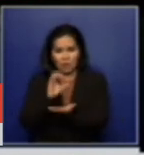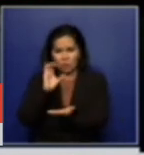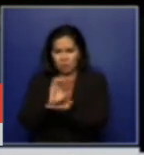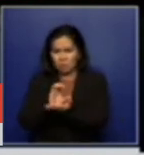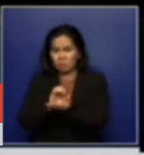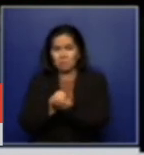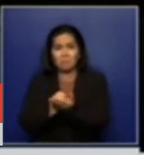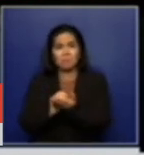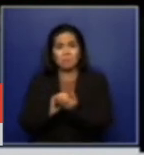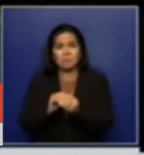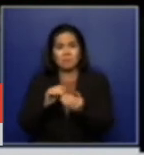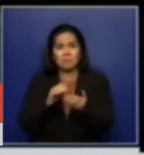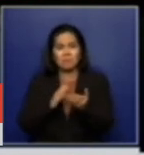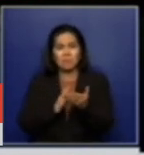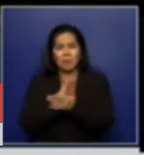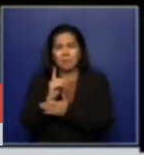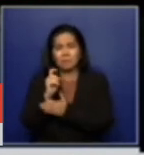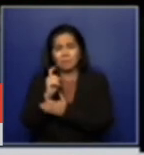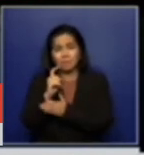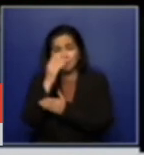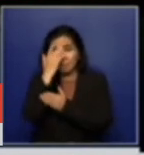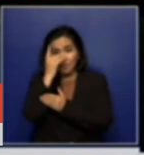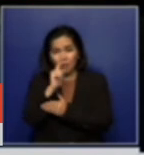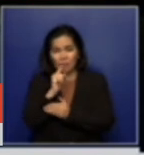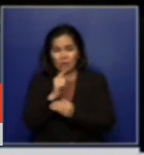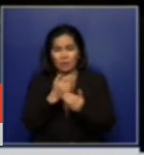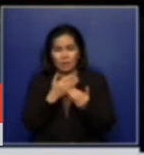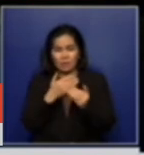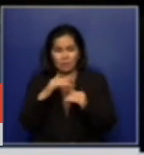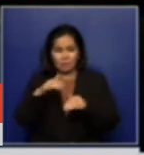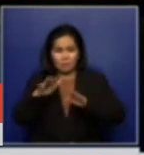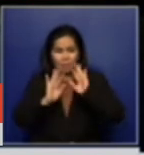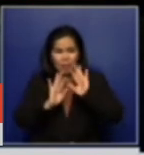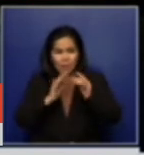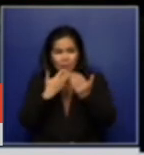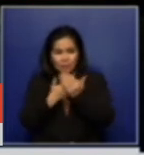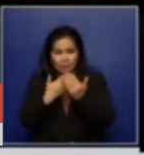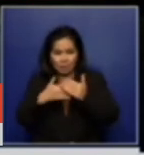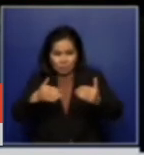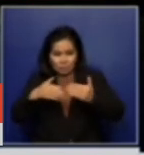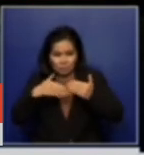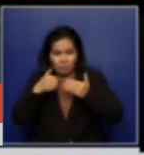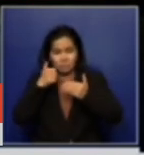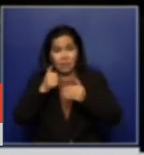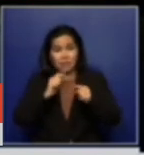การจัดเก็บจะเป็นไปไม่ได้ตามประมาณการคาดการ